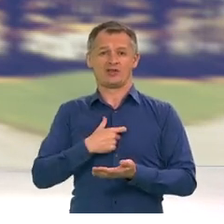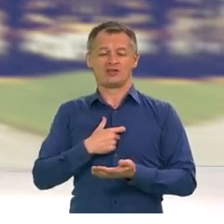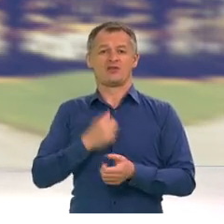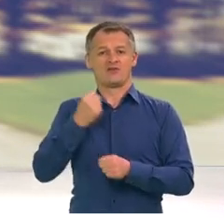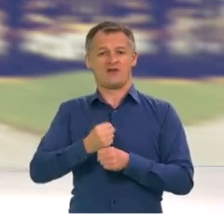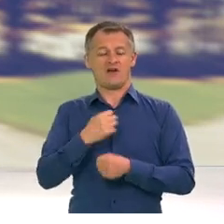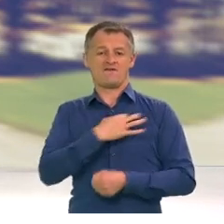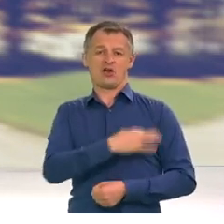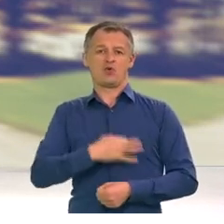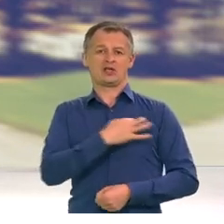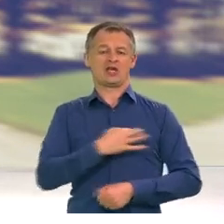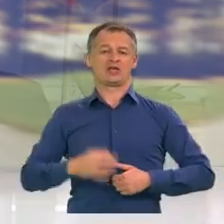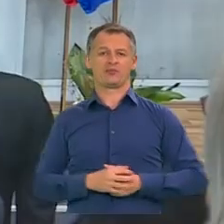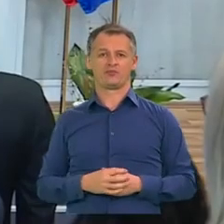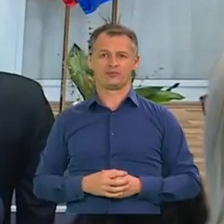urmeze o facultate.